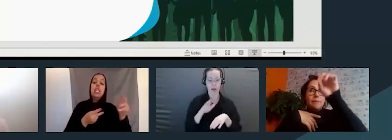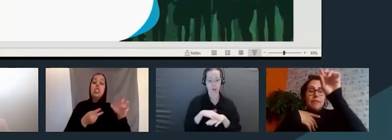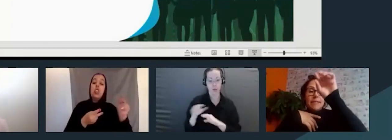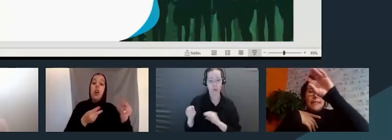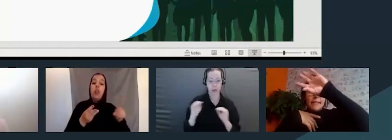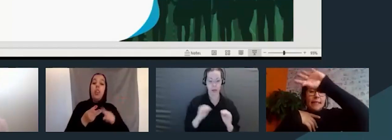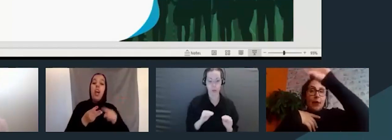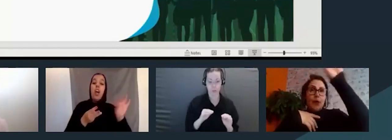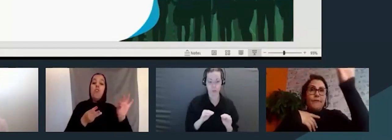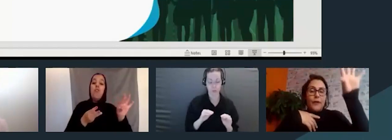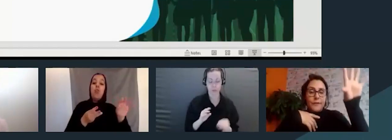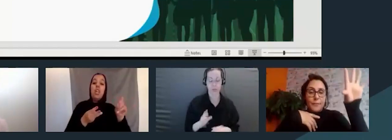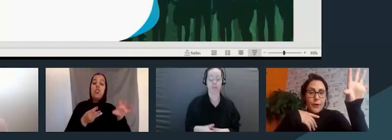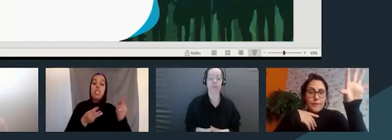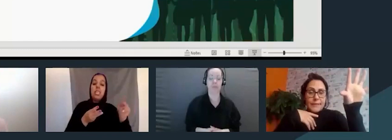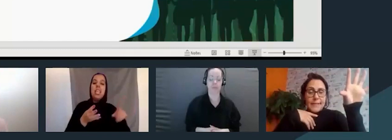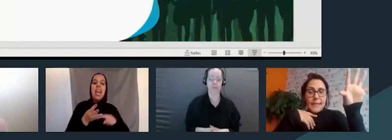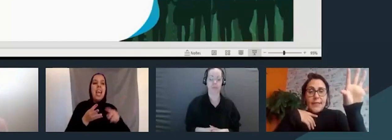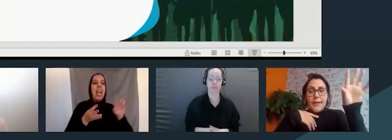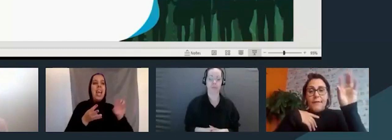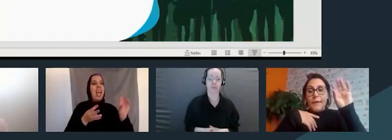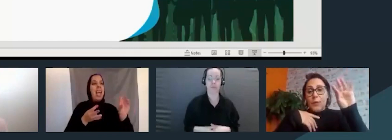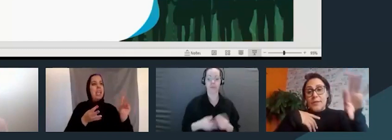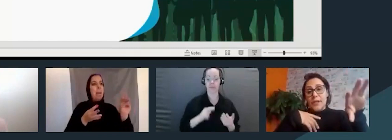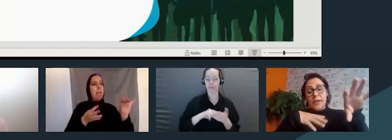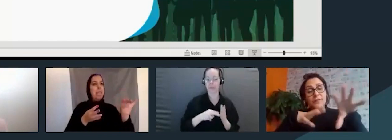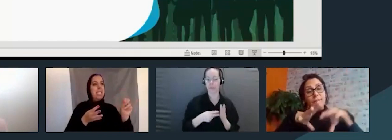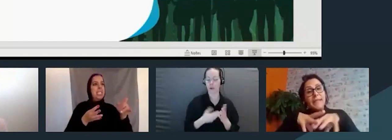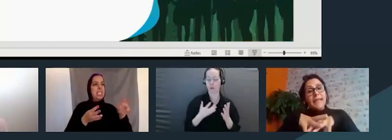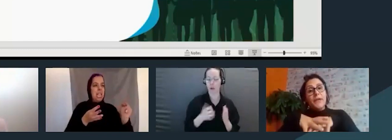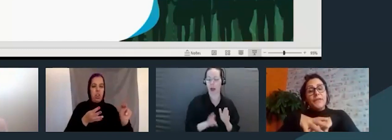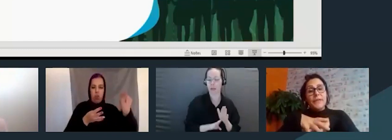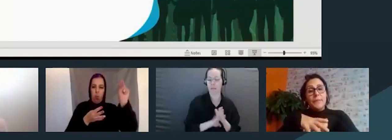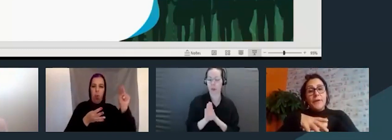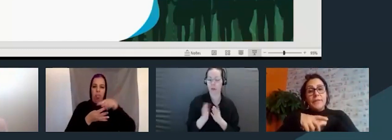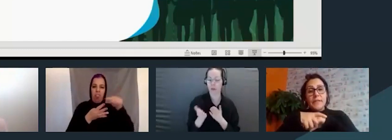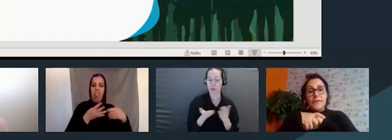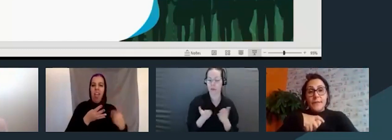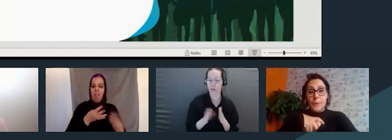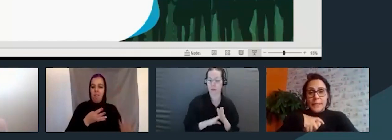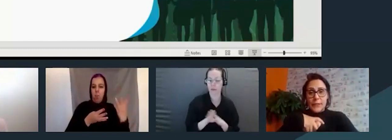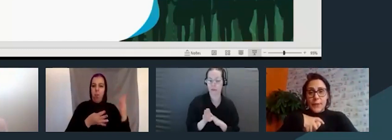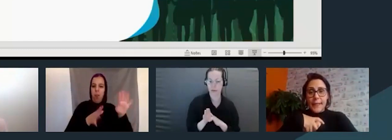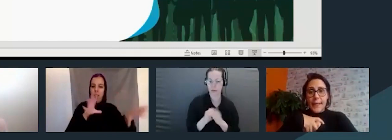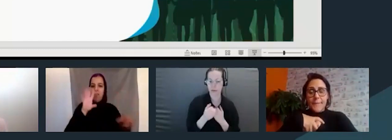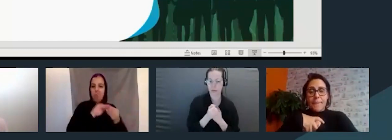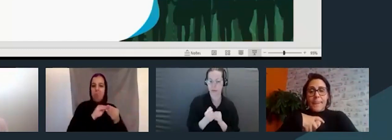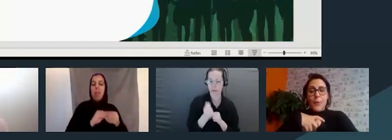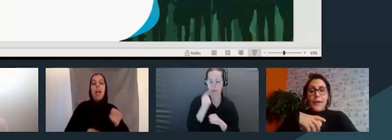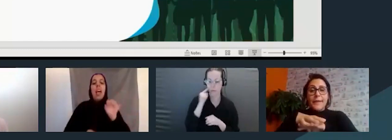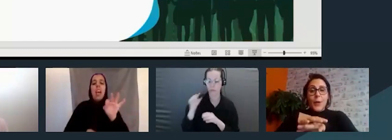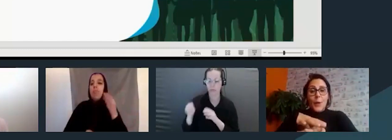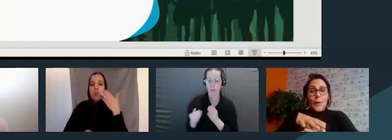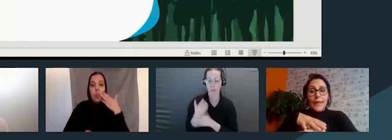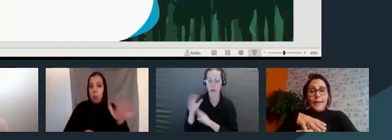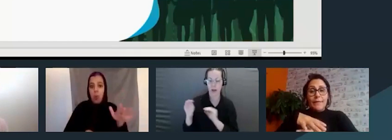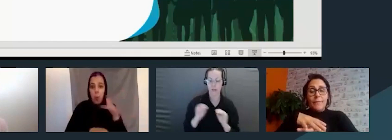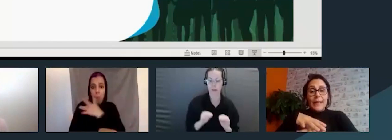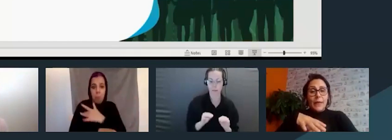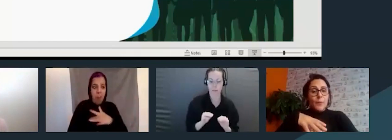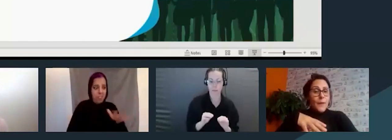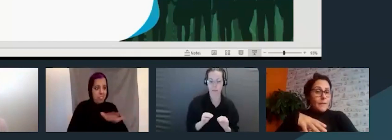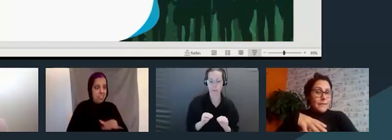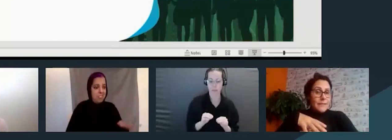la province. Pour les gens qui ne connaissent pas le Nouveau-Brunswick, nous sommes la seule province bilingue anglais